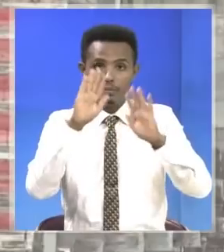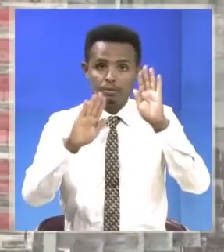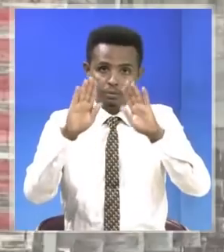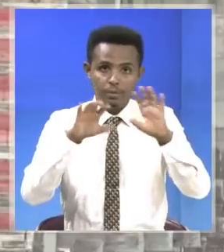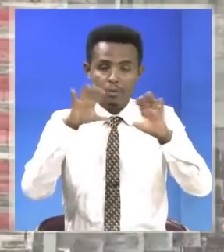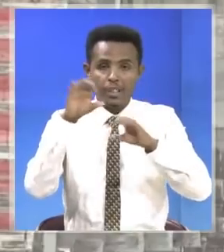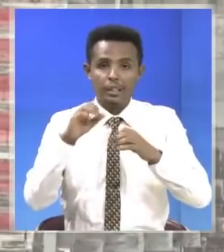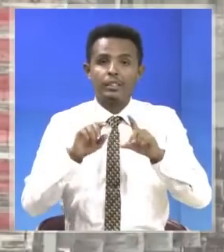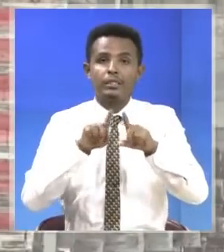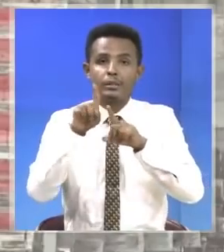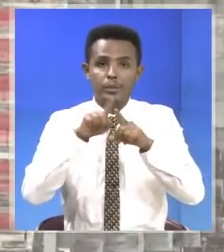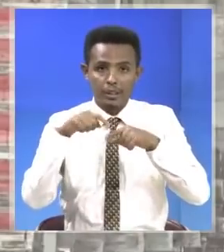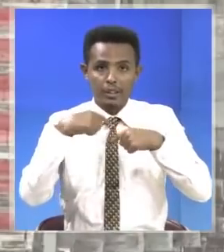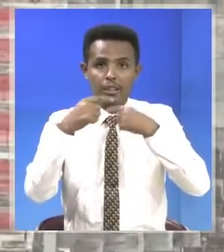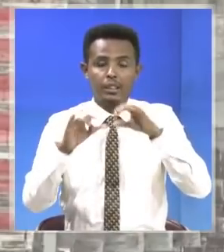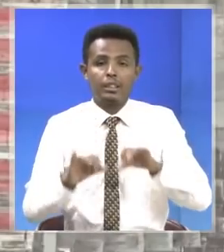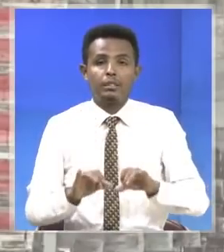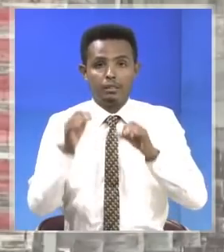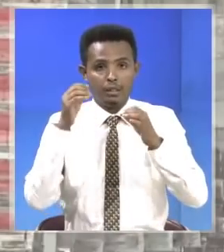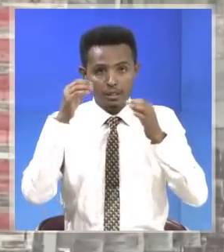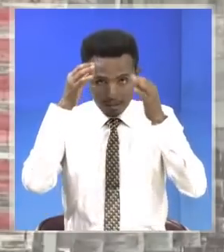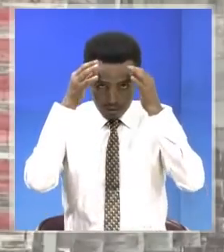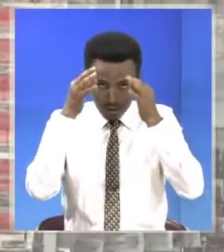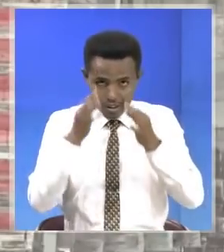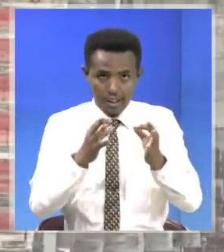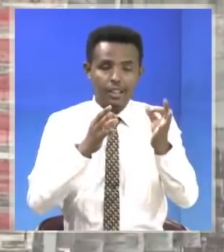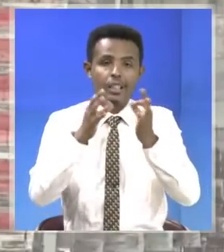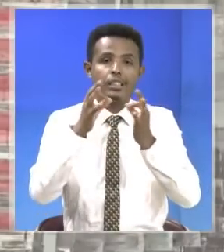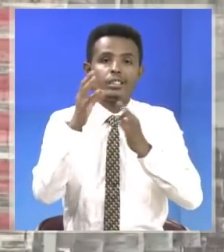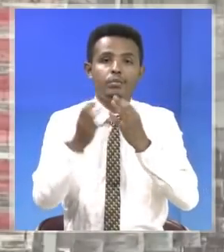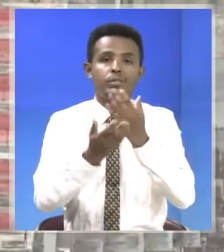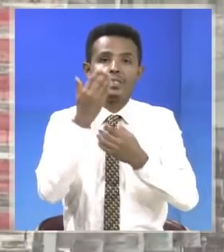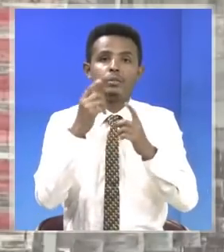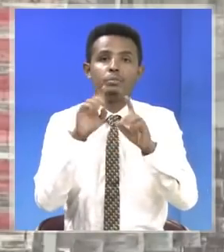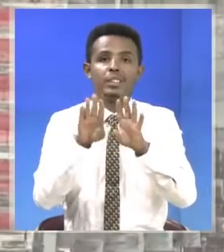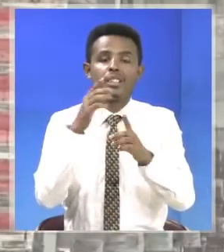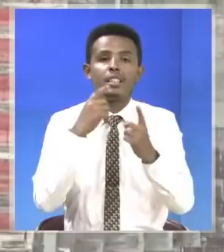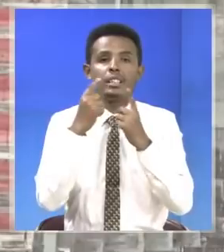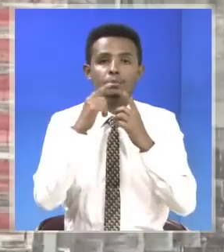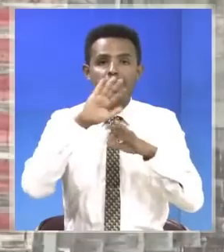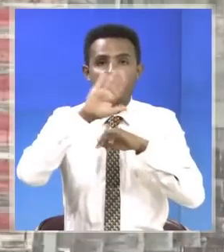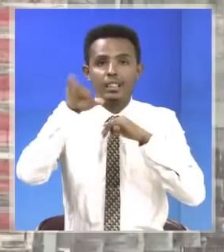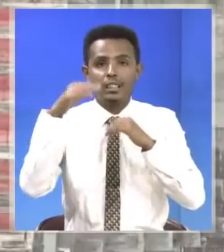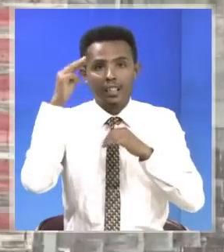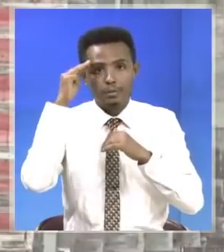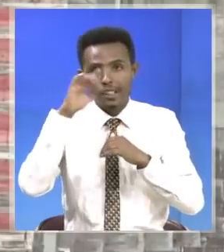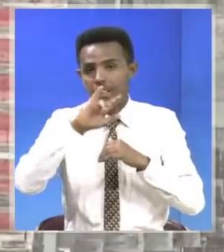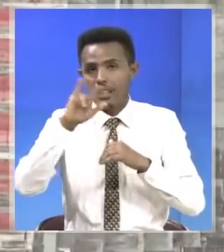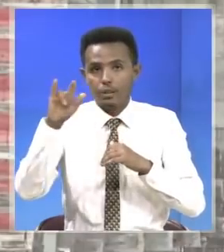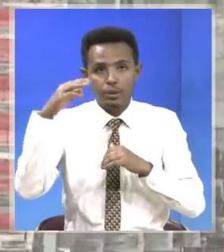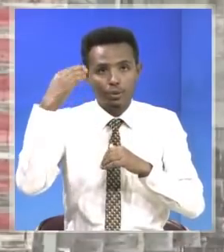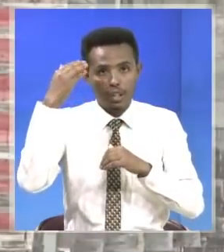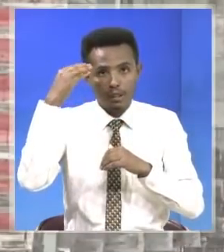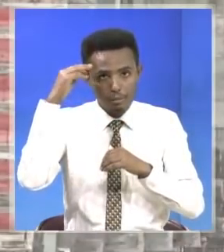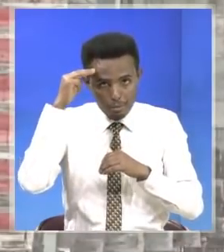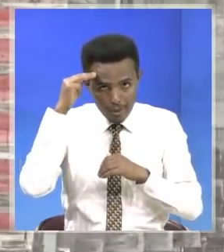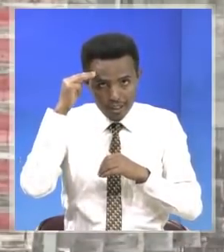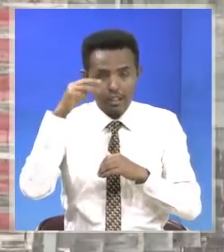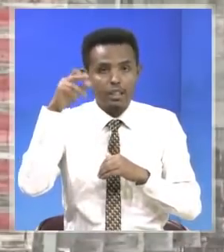የሚቀጥልበትን ሂደት ለመወሰን ታስቦ እንደተዘጋጀ ገልጻለች። በስብሰባው መክፈቻ ንግግር ያደረጉት ምክትል ጠቅላይ ሚኒስትርና የውጭ ጉዳይ ሚኒስትር ደመቀ